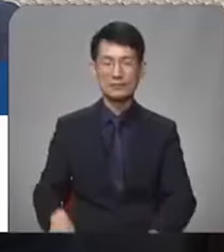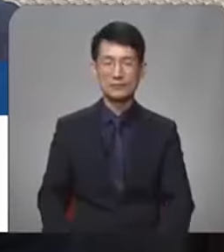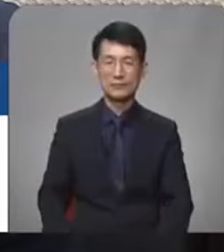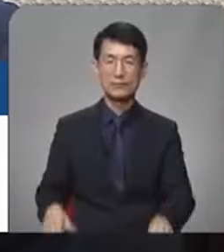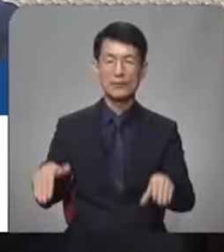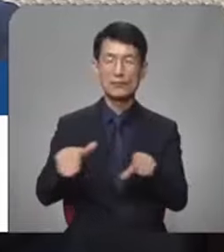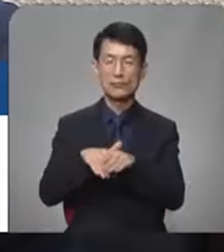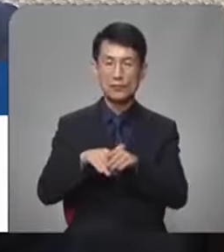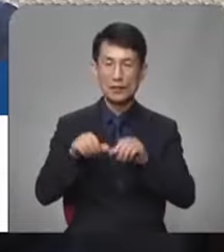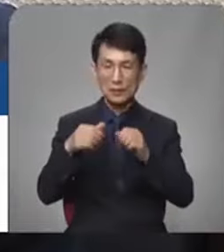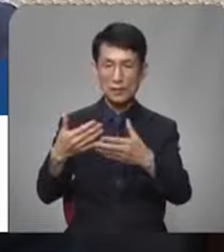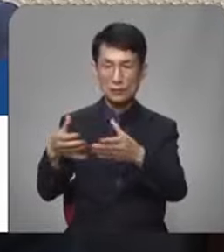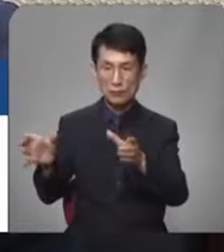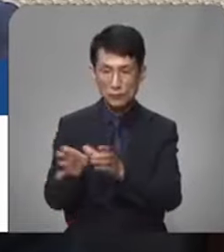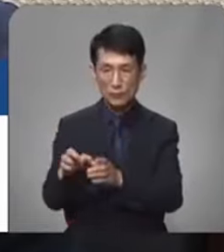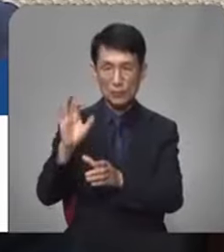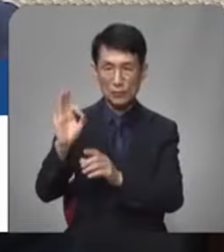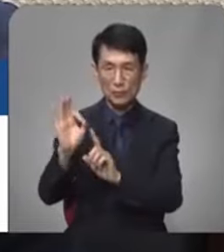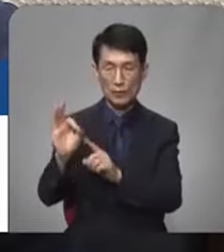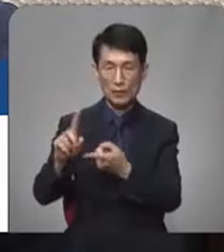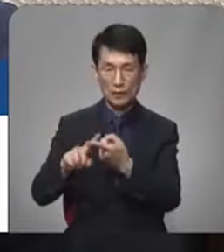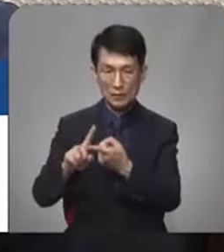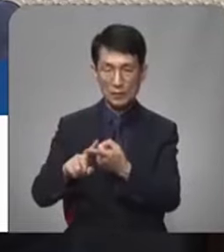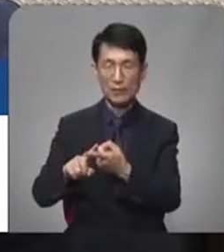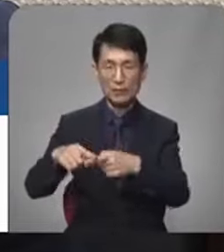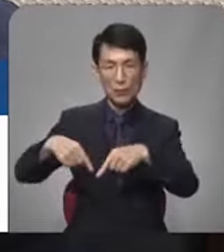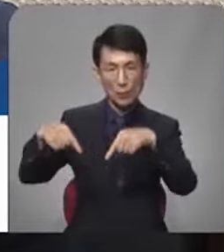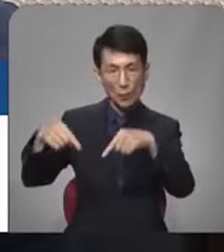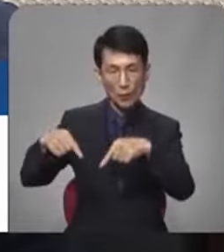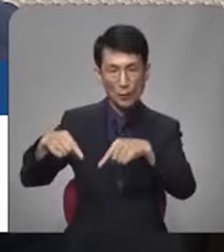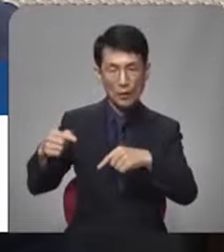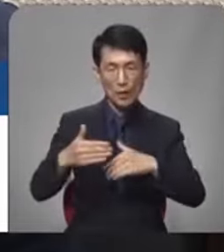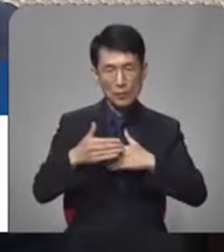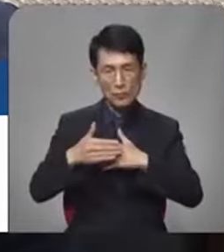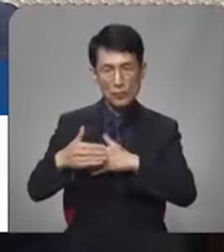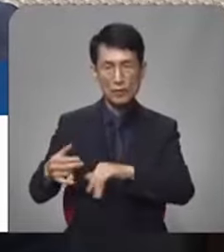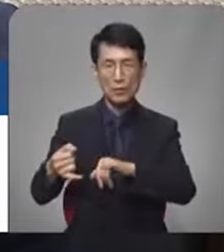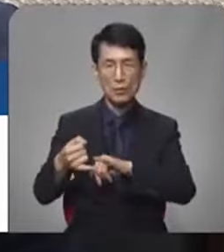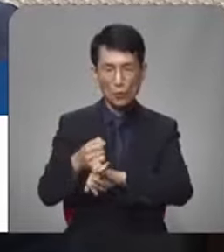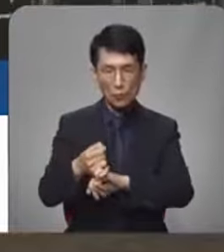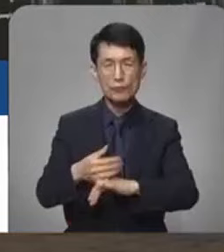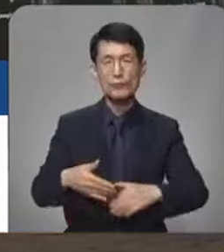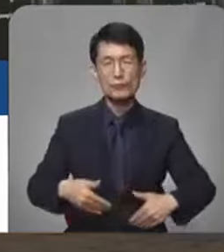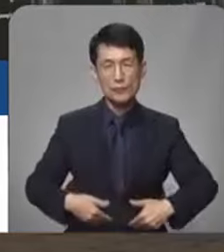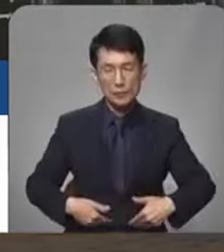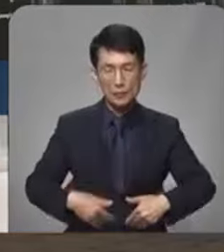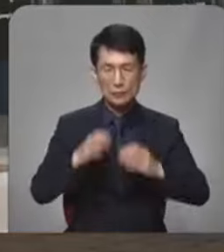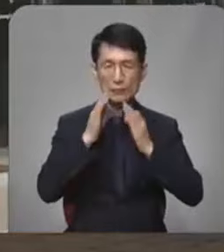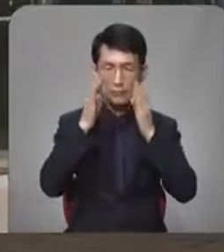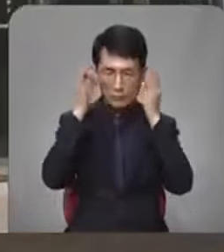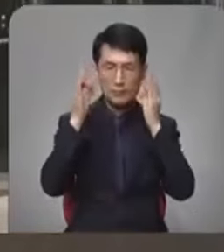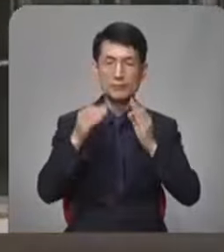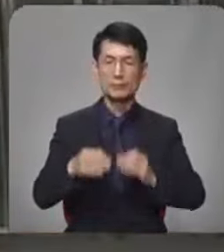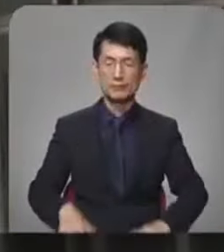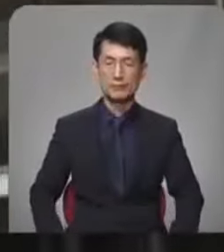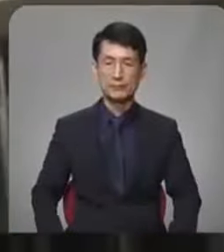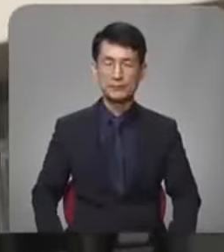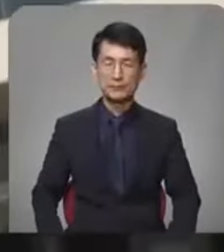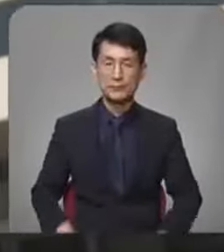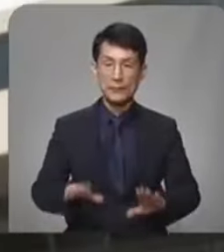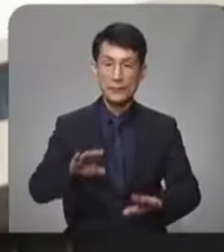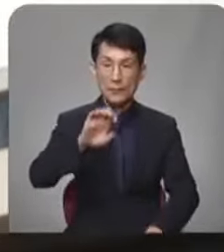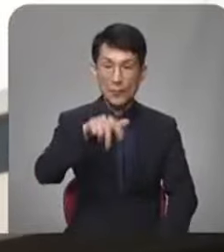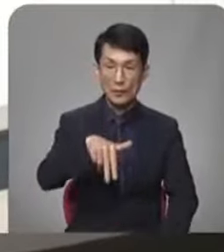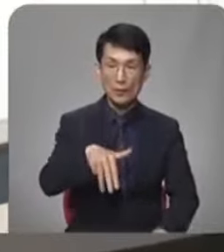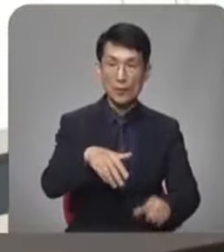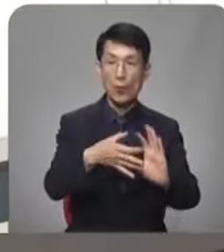적극적인 협조를 통해서 반드시이 사업이 추진될 수 있도록 만들어야 될 것이고요 평창 올림픽이 끝난지 벌써